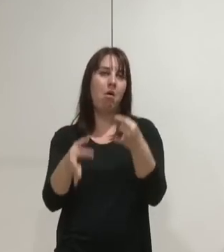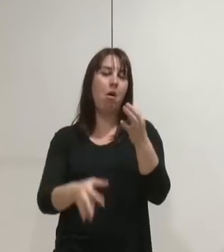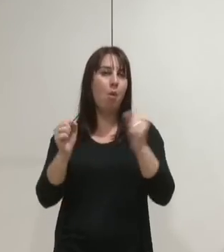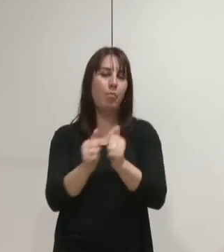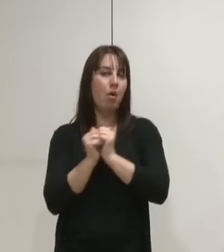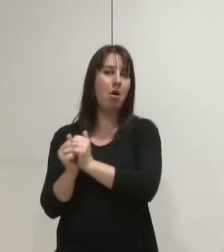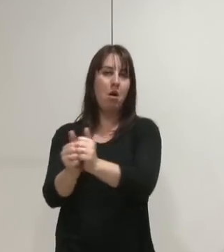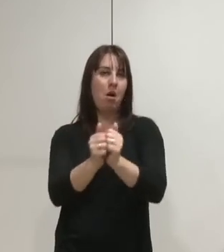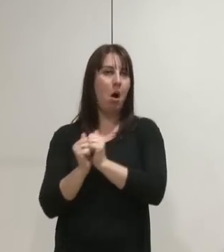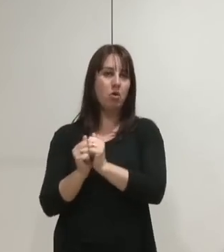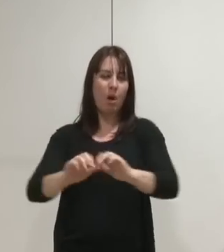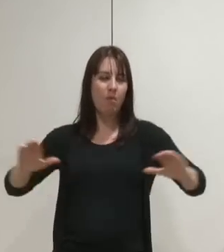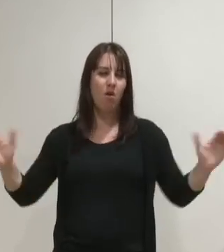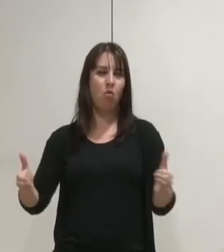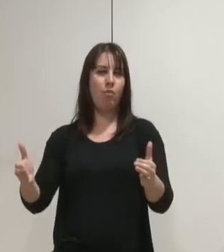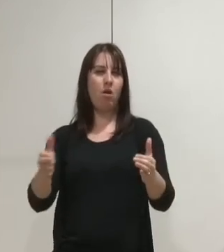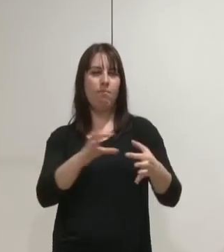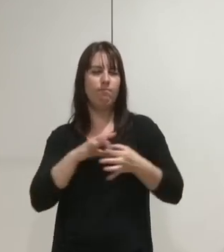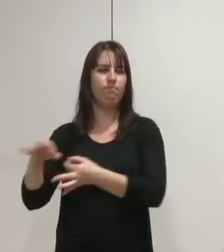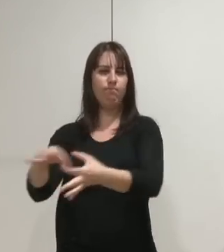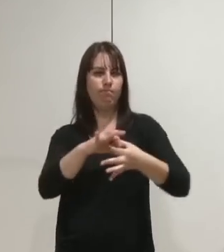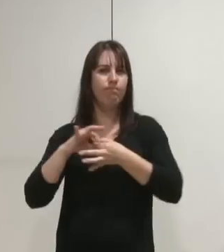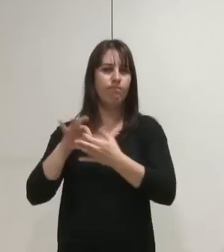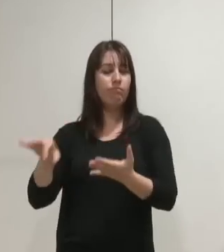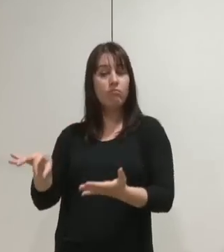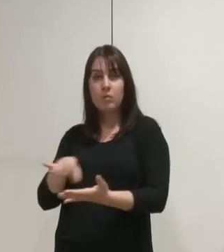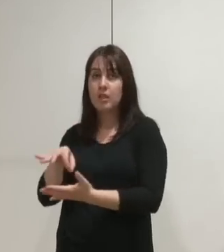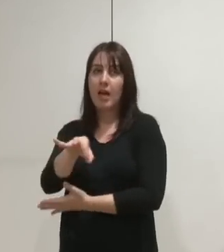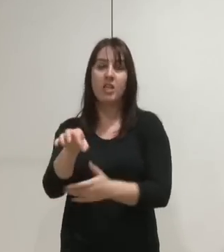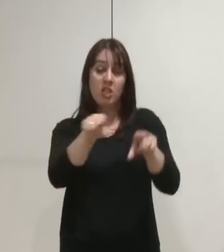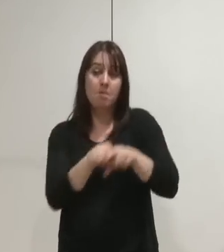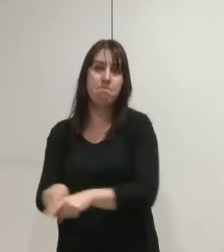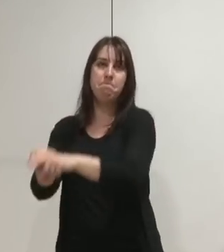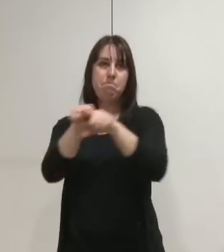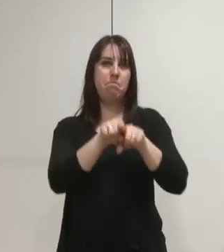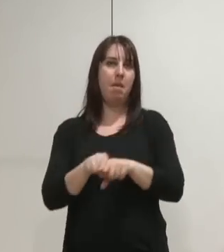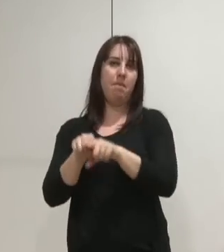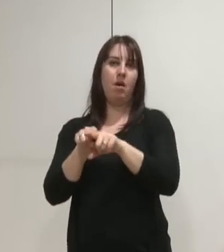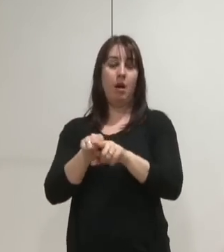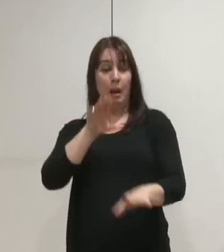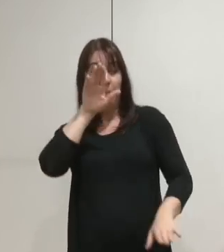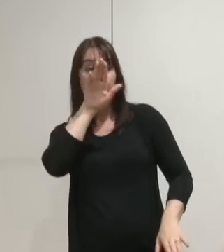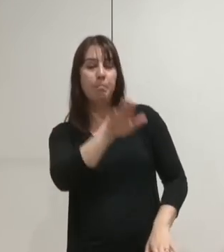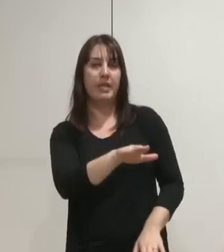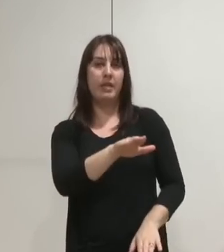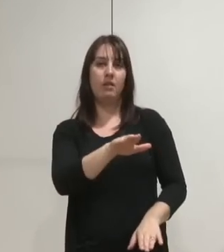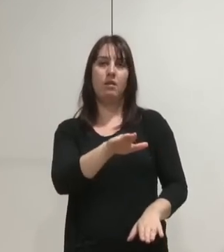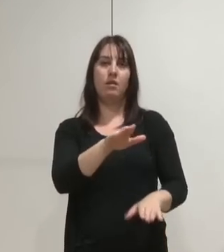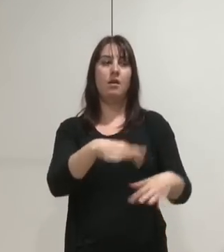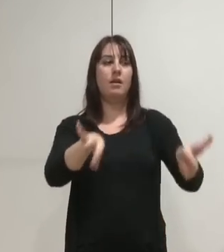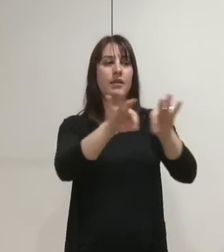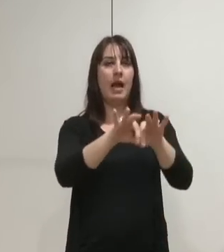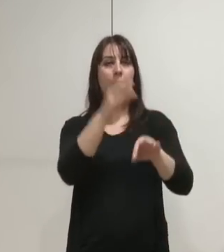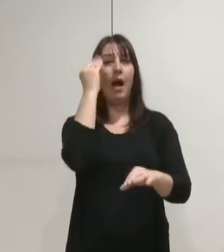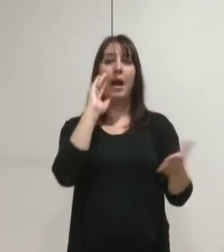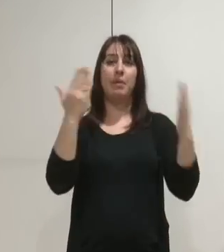arriver à jouer grouper pour effectivement avoir une stratégie commune qui s'étende à Alpe expo et à l'ensemble des